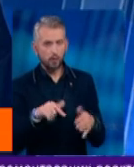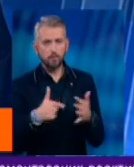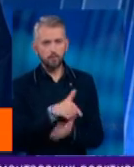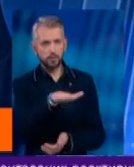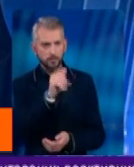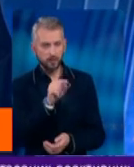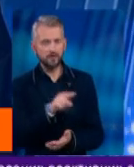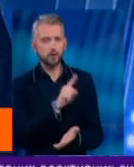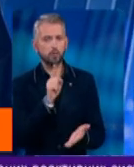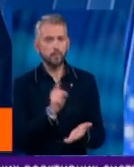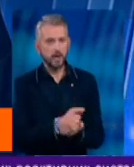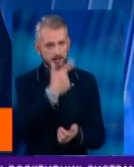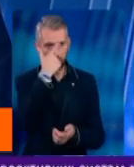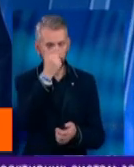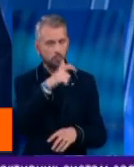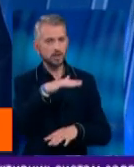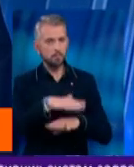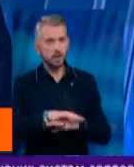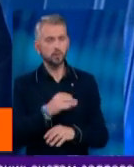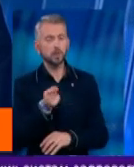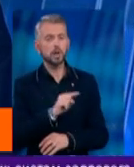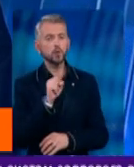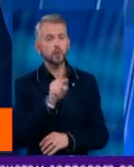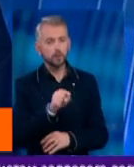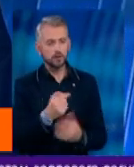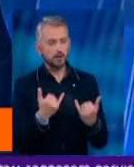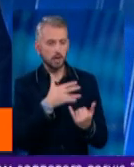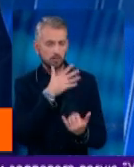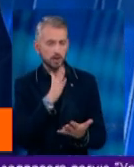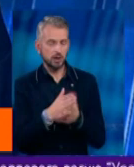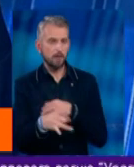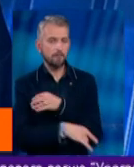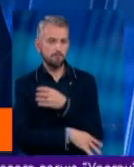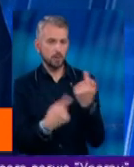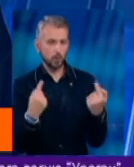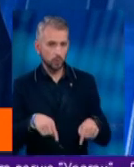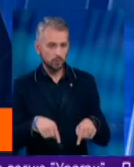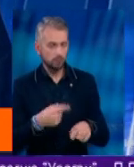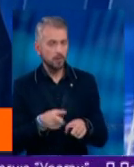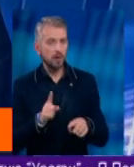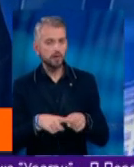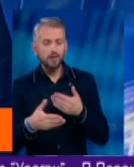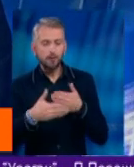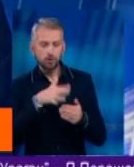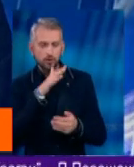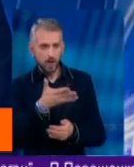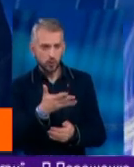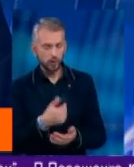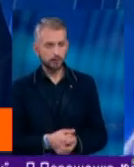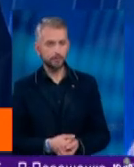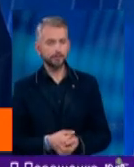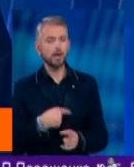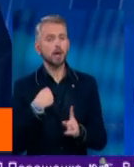ви зобов'язані повідомити банк про те, що ви на даний момент є банкрутом. Угу. Це найближчі 5 років. Крім